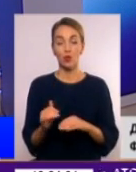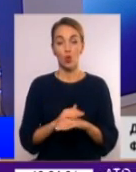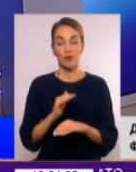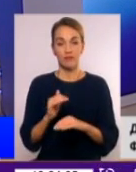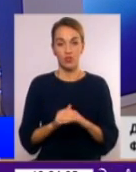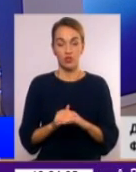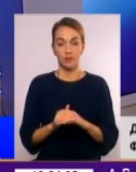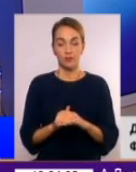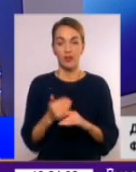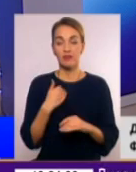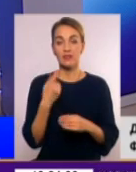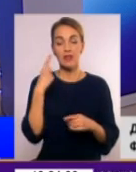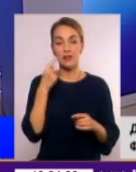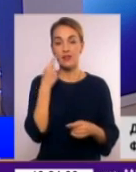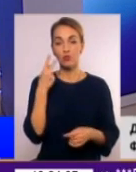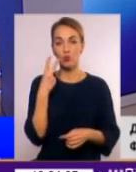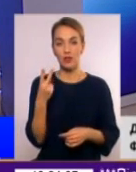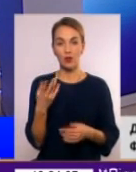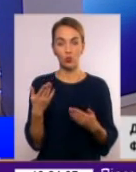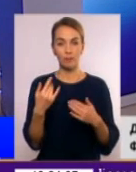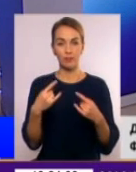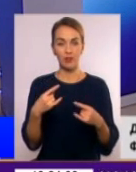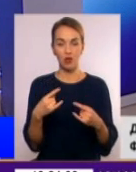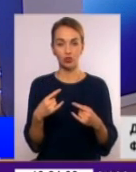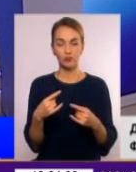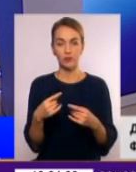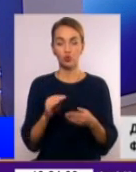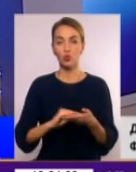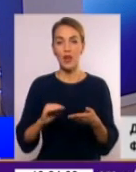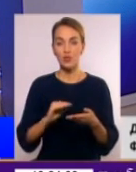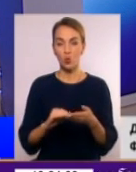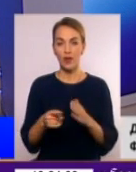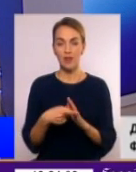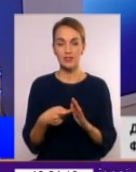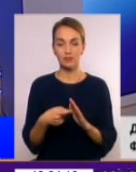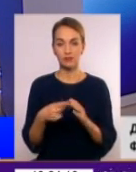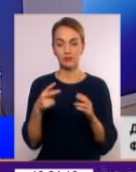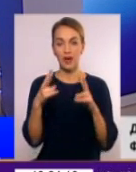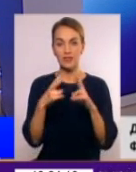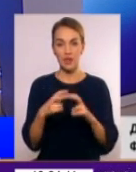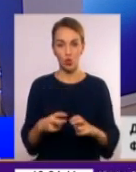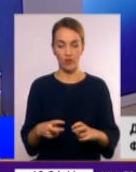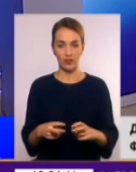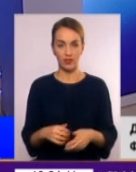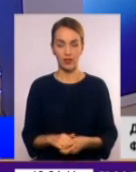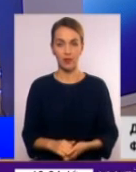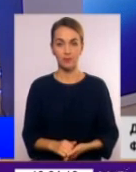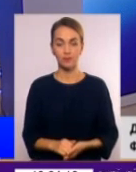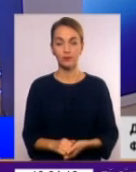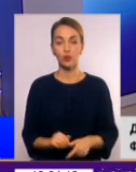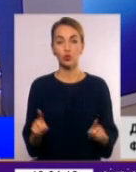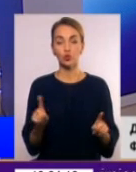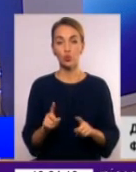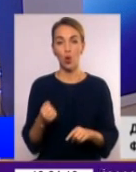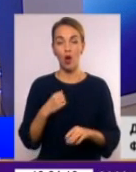ви знаете, ставте запитання. Я недавно смотрела на какой-то із передач журналістське розслідування. Алло. Так, так, так, будь ласка. Что в